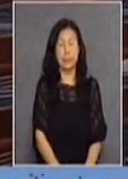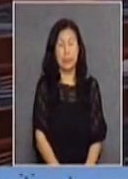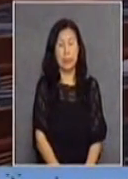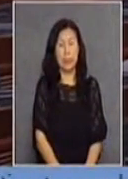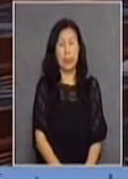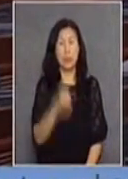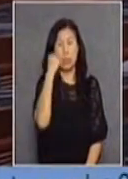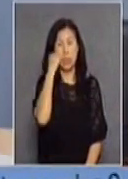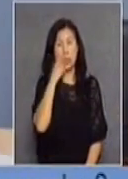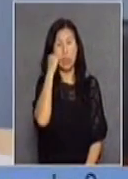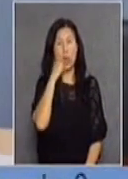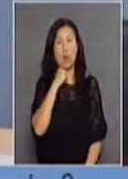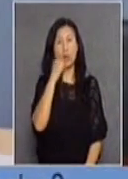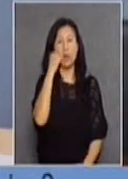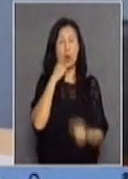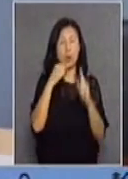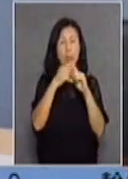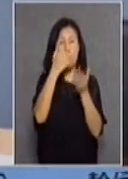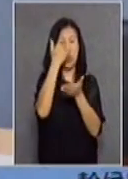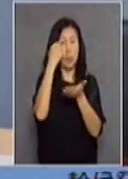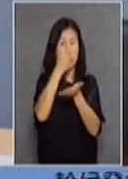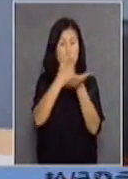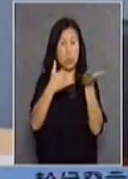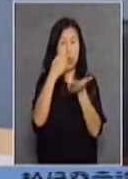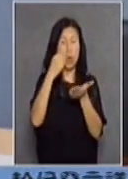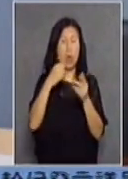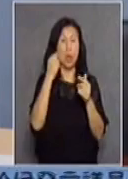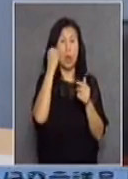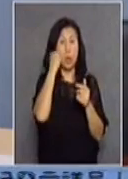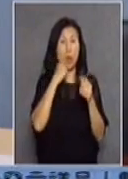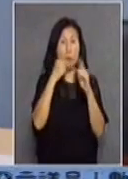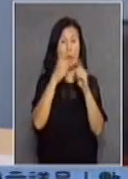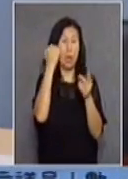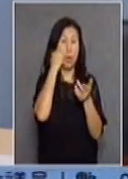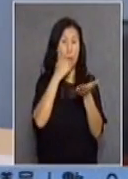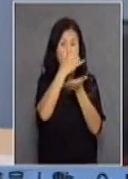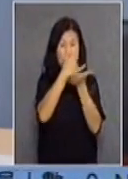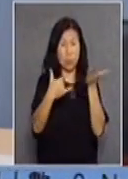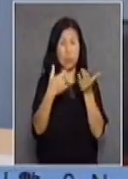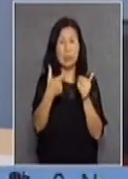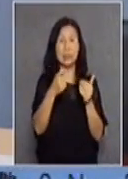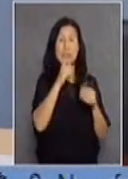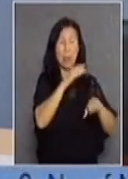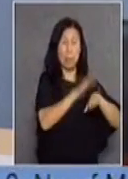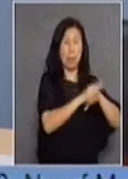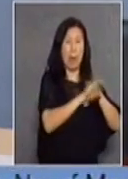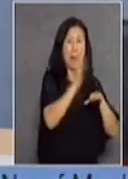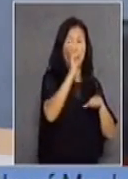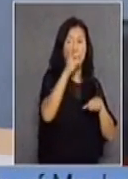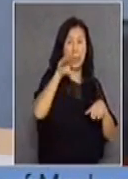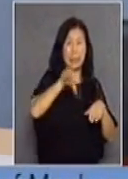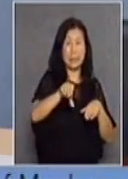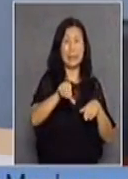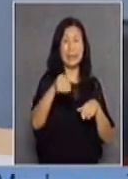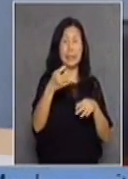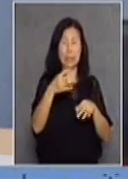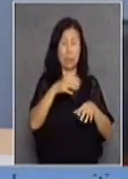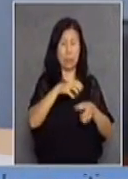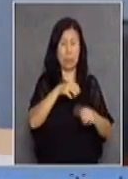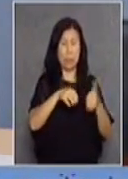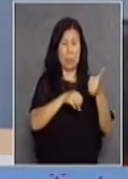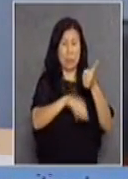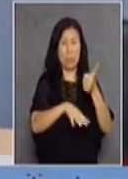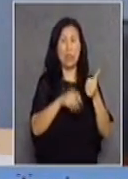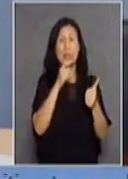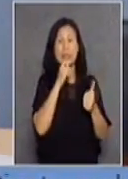老人退休嘅制度。咁其實點解要有500億嘅基金咧？就係、是、解決呢個隨富隨資嘅問